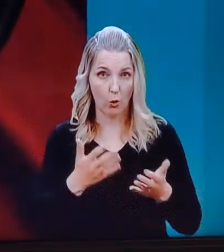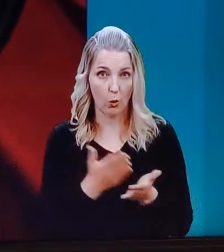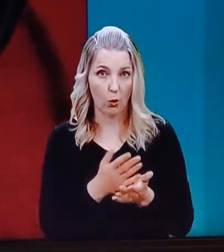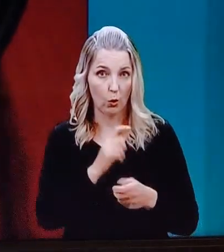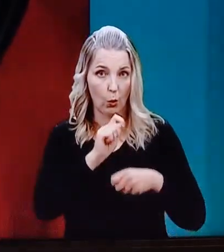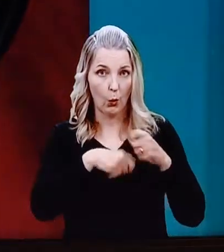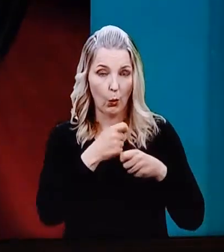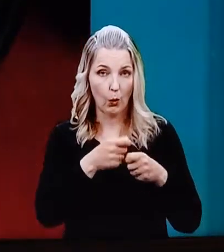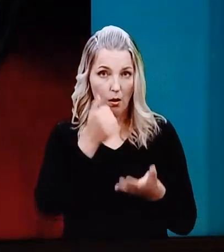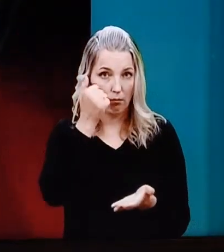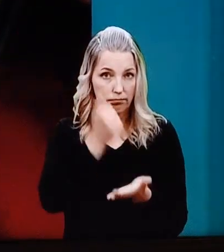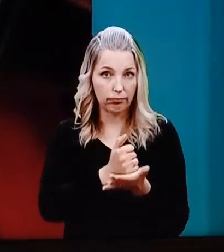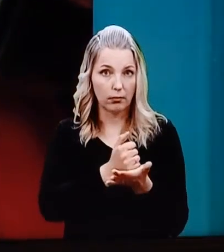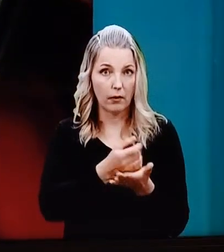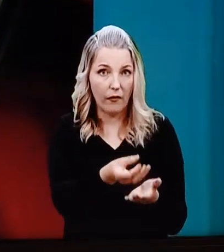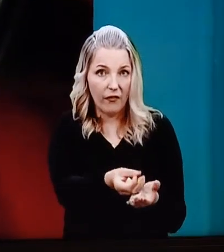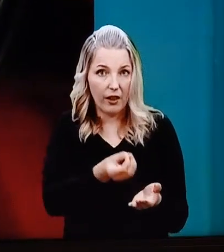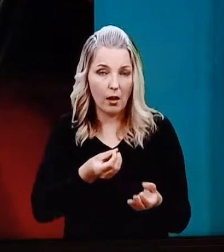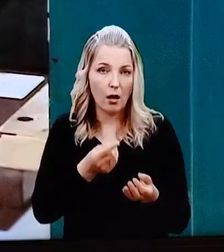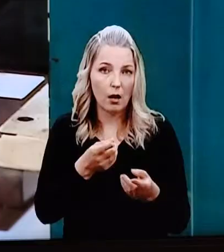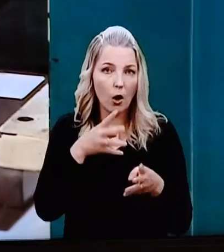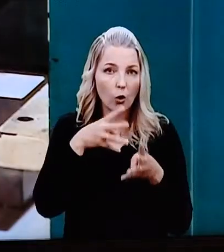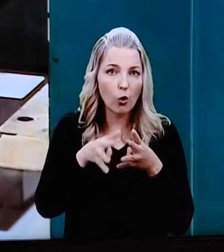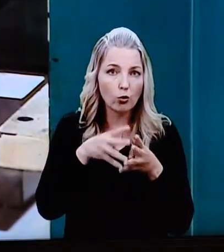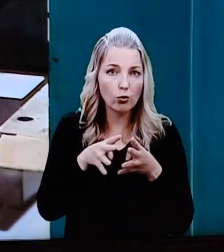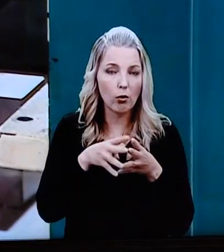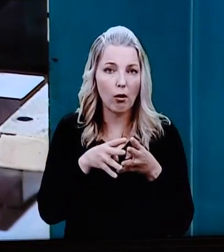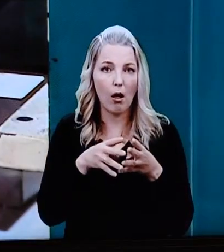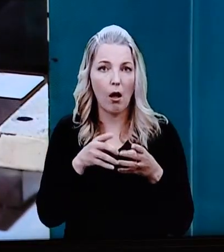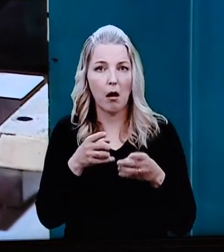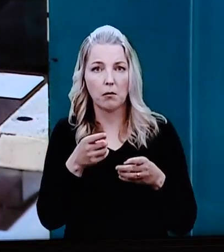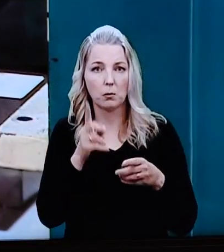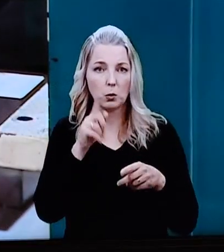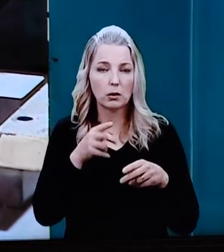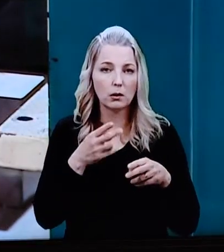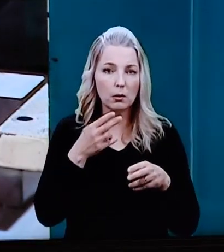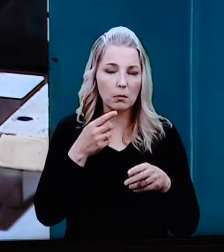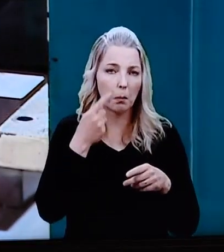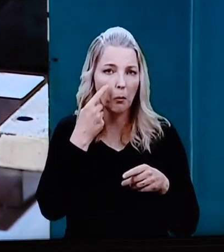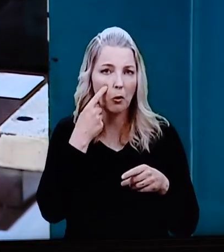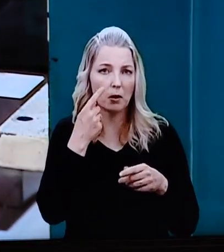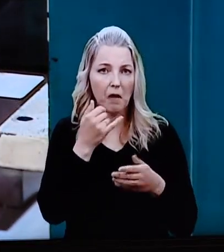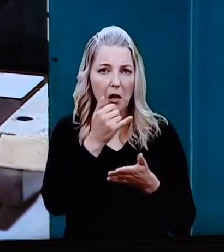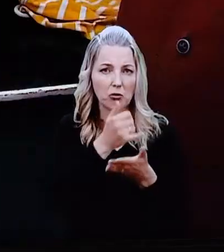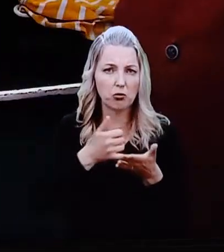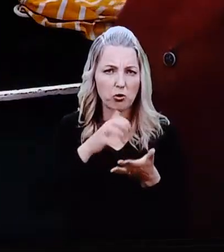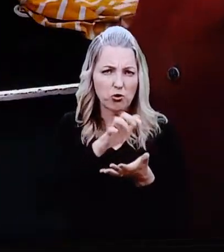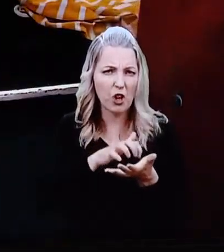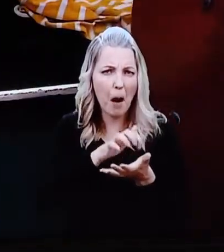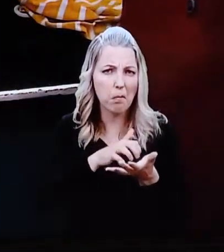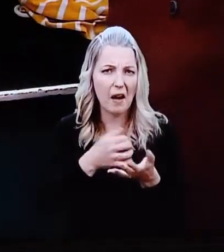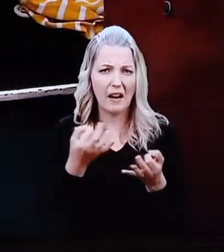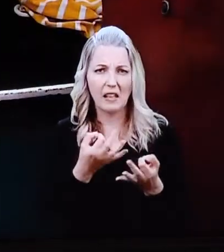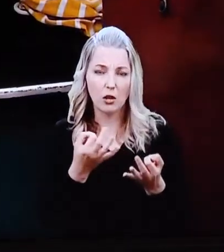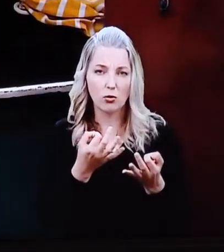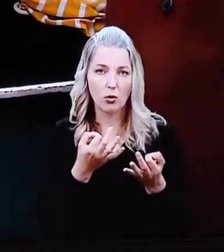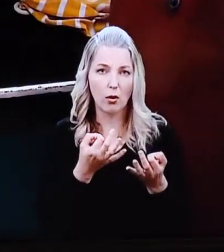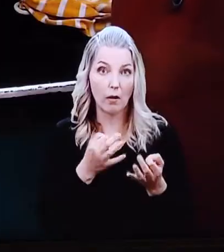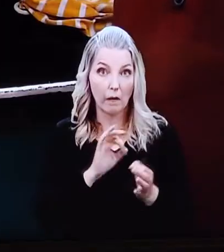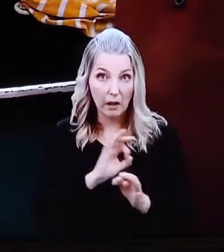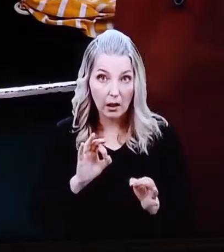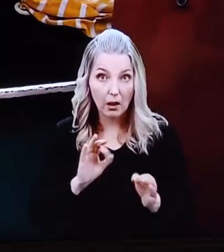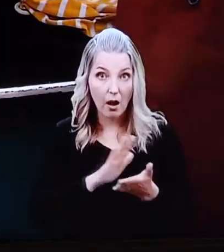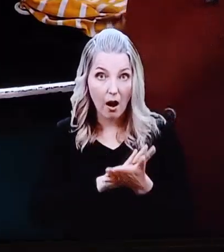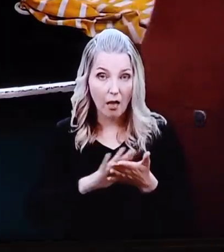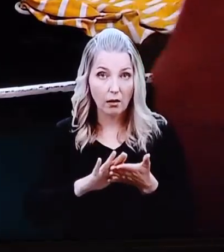minci vyrazí, vytáhnete, potom se vyhodí ta mince ven, zkontroluje se ta ražba, jestli není poškrábaná, no a odloží se